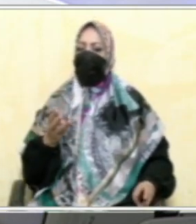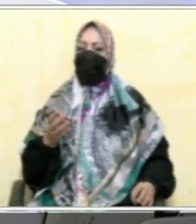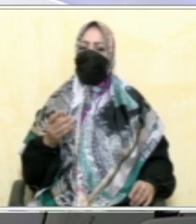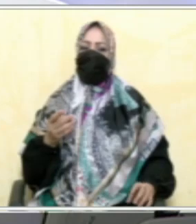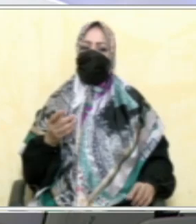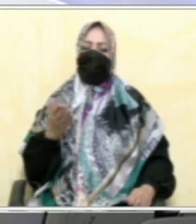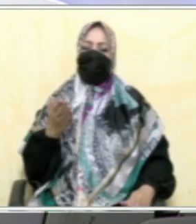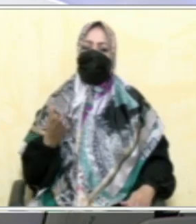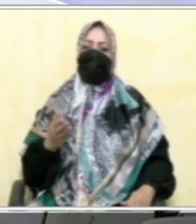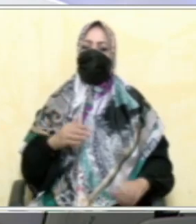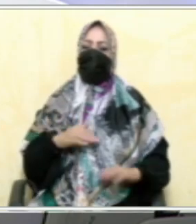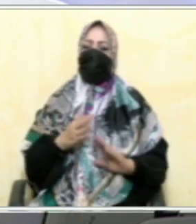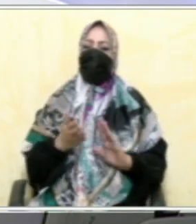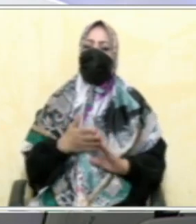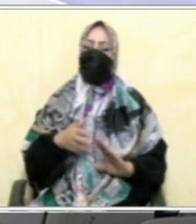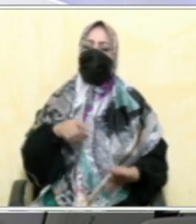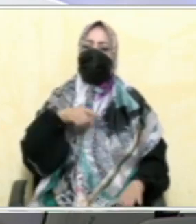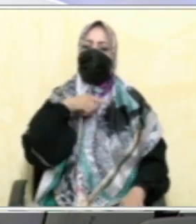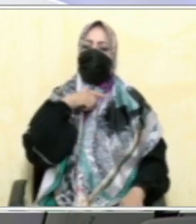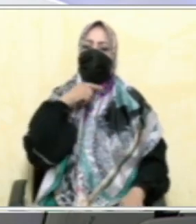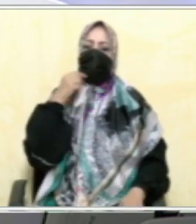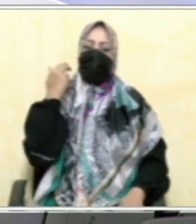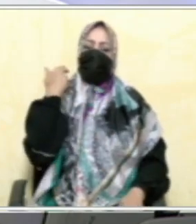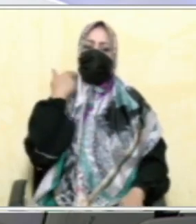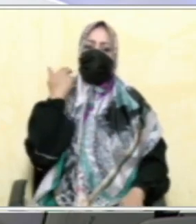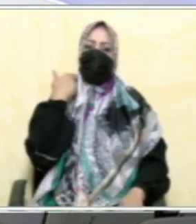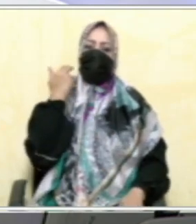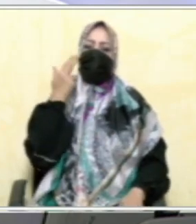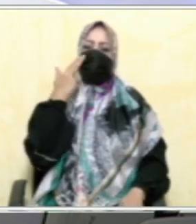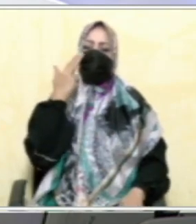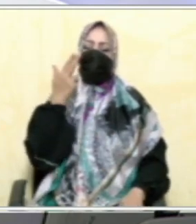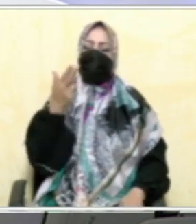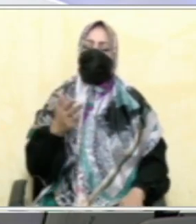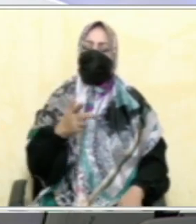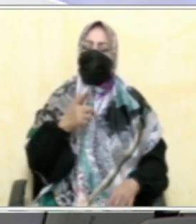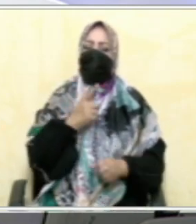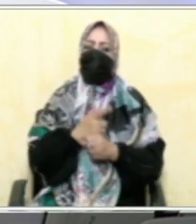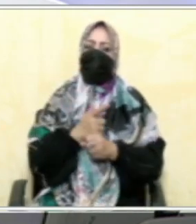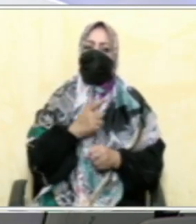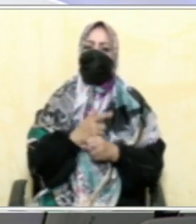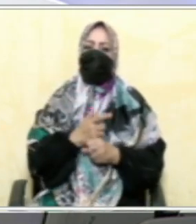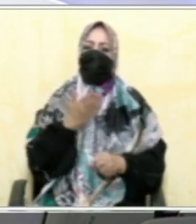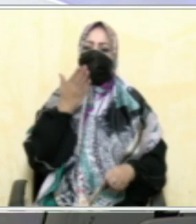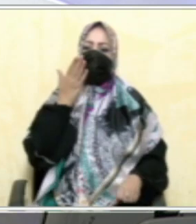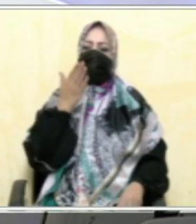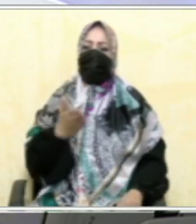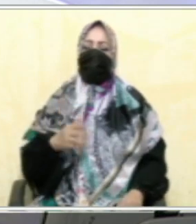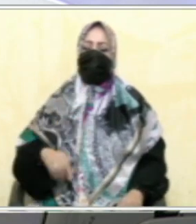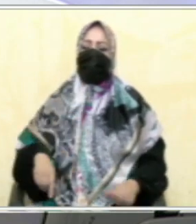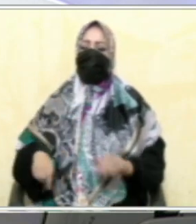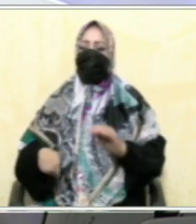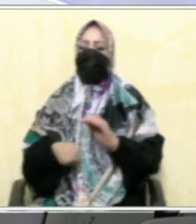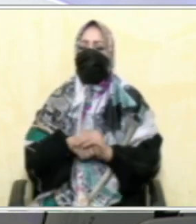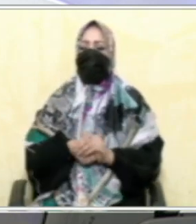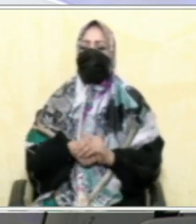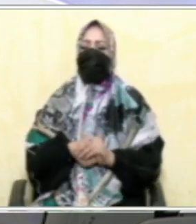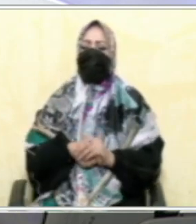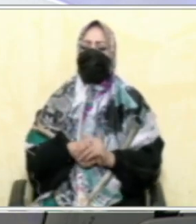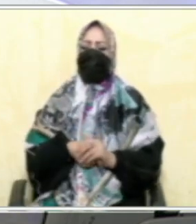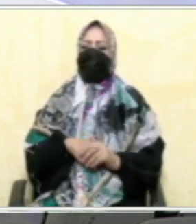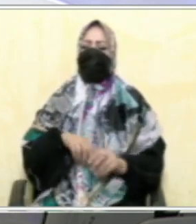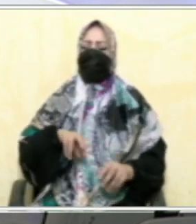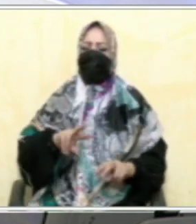عليم. غش، مكر، خداع، كذب، تزوير، خيانة للأمانة، يعني درجة